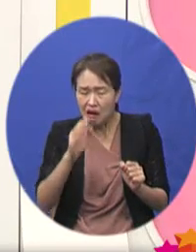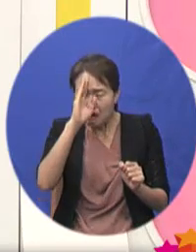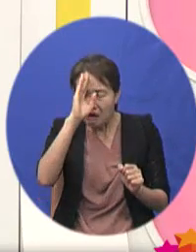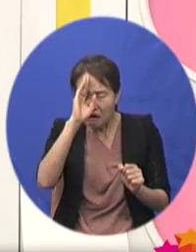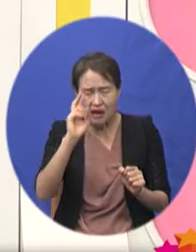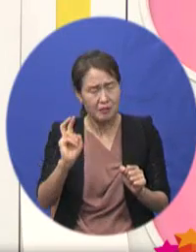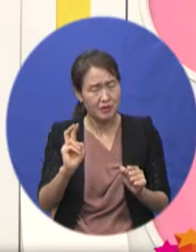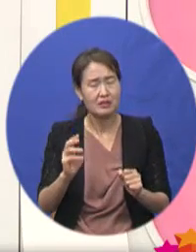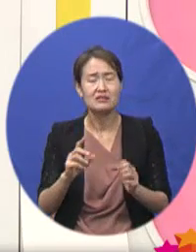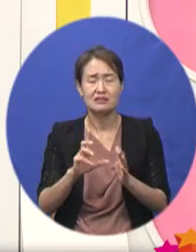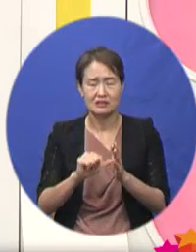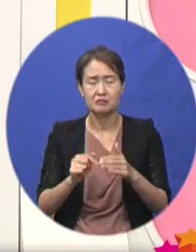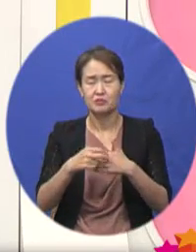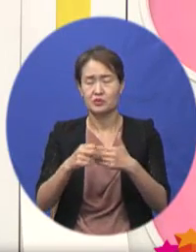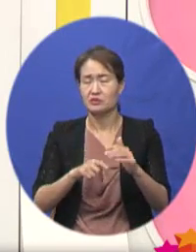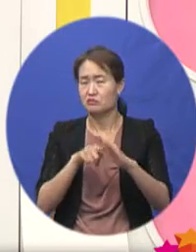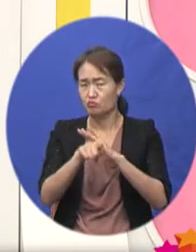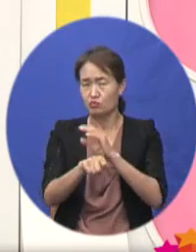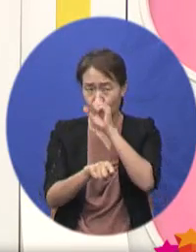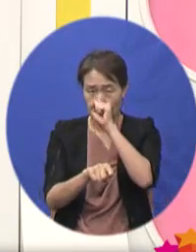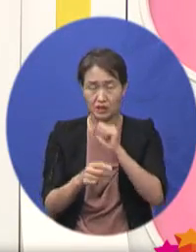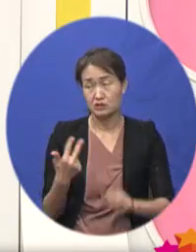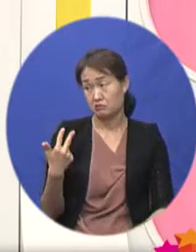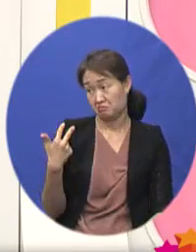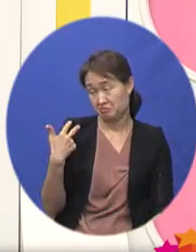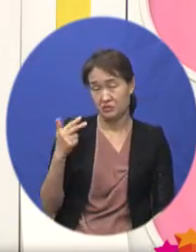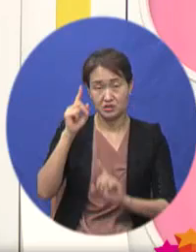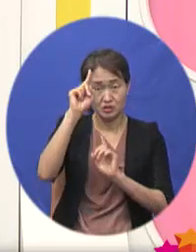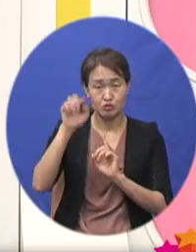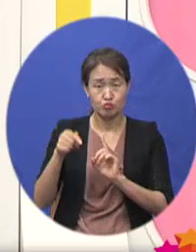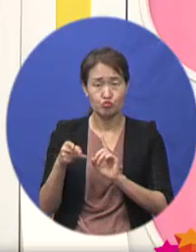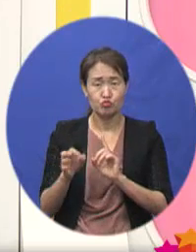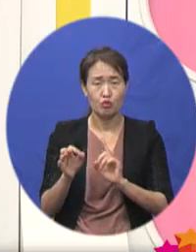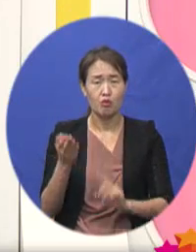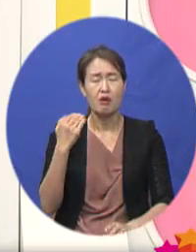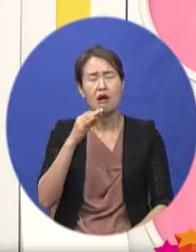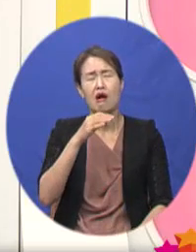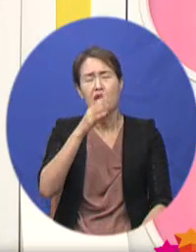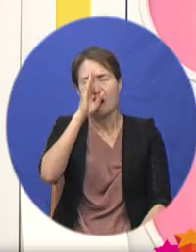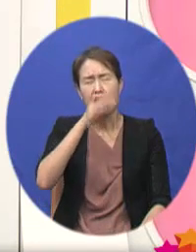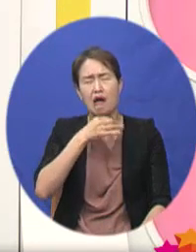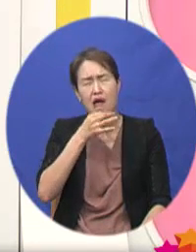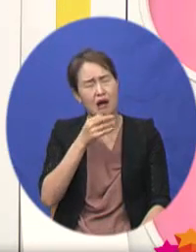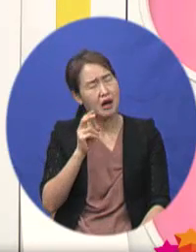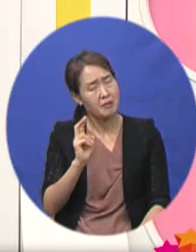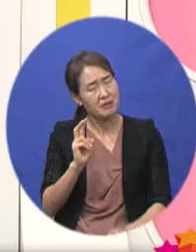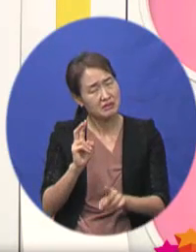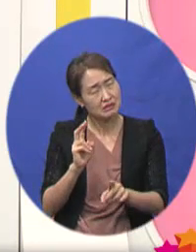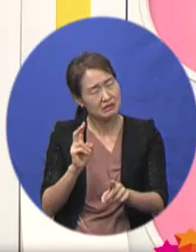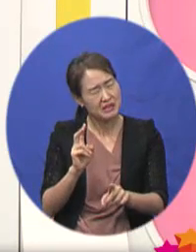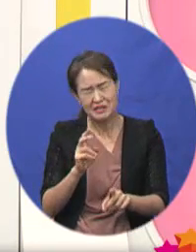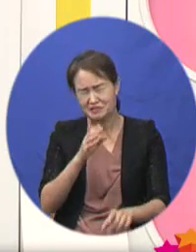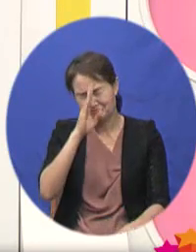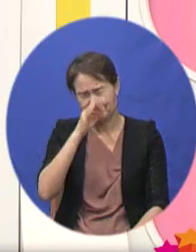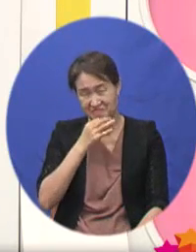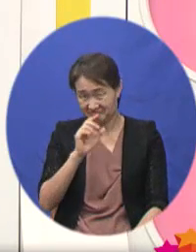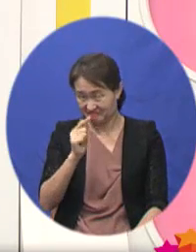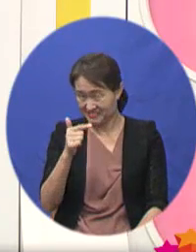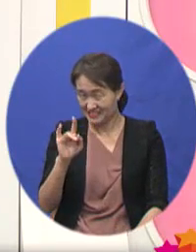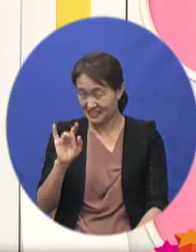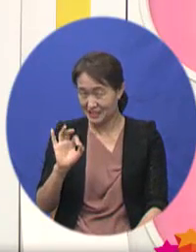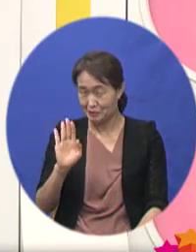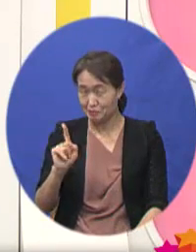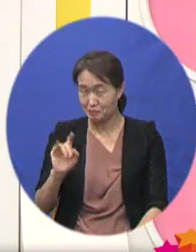같습니다. 그러니까요. 지난주에 우리 이보영 네. 씨도 감기에 네. 걸리셨다고 하셨었는데 네. 혹시 그게 냉방병이 아니었을까요?